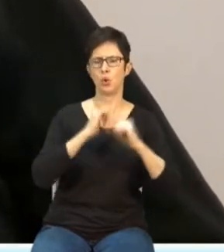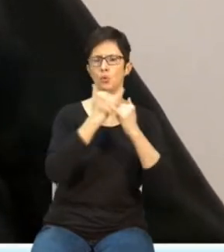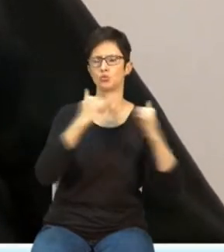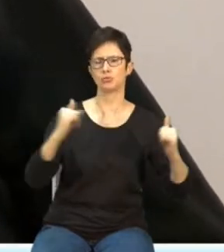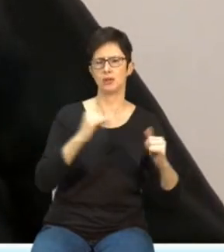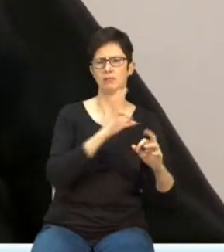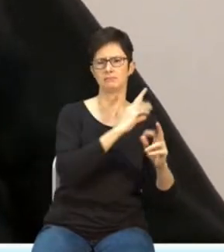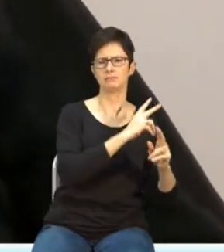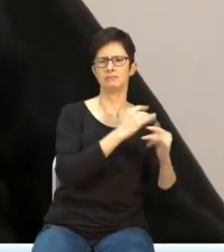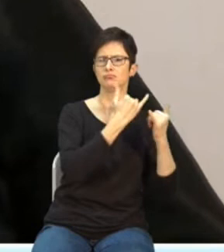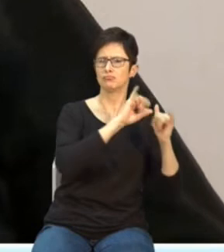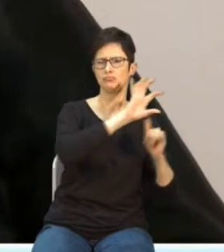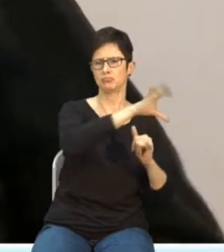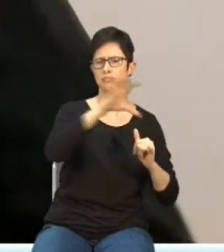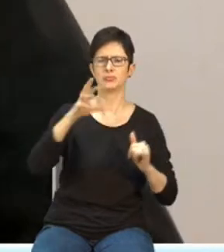instytucje